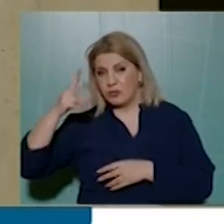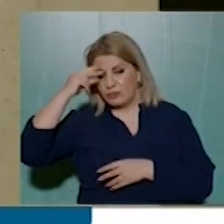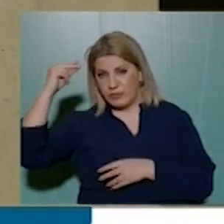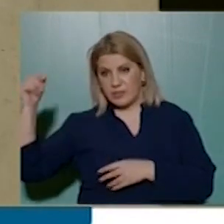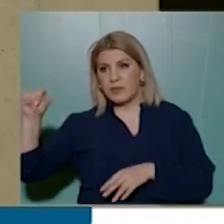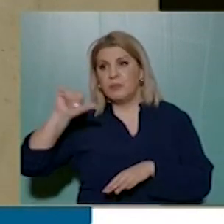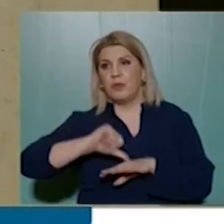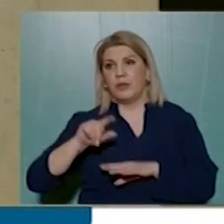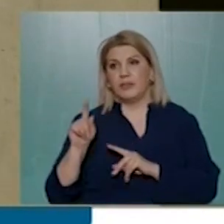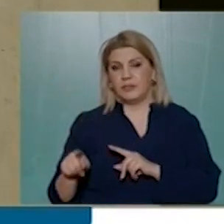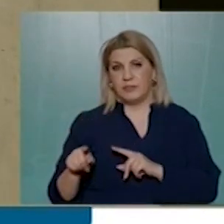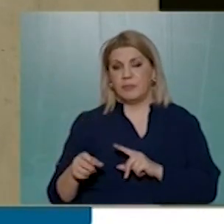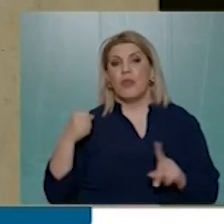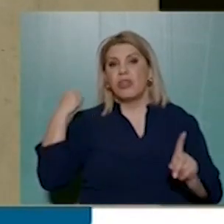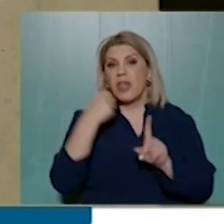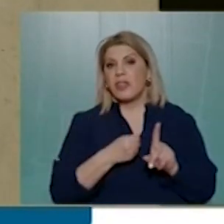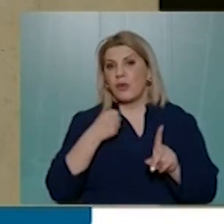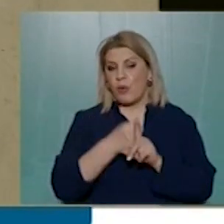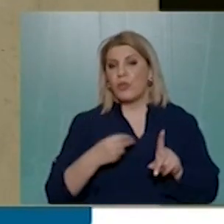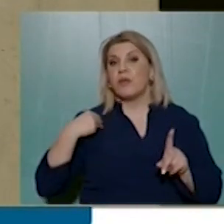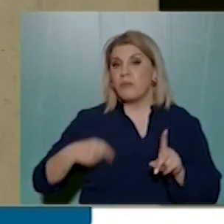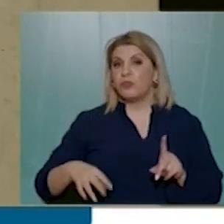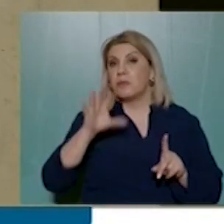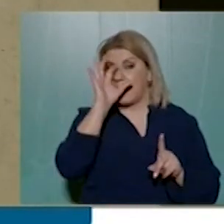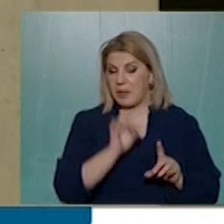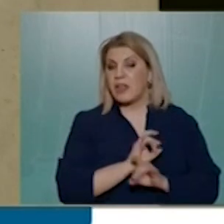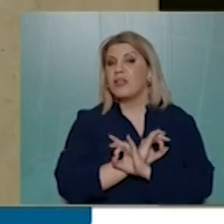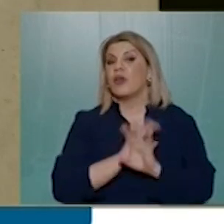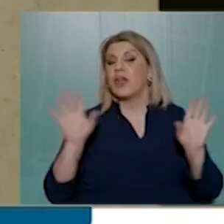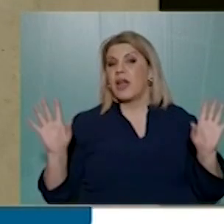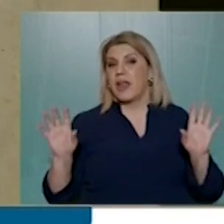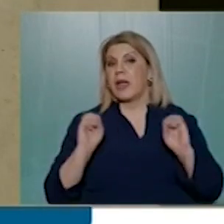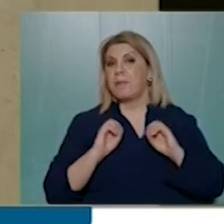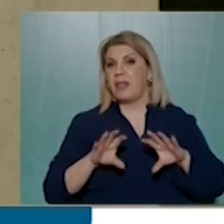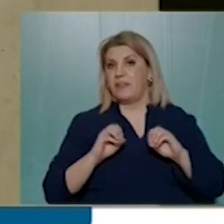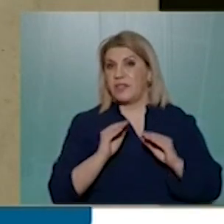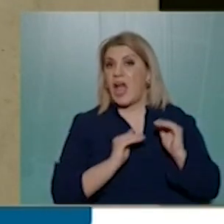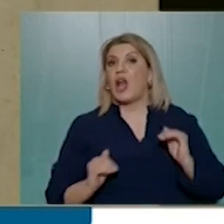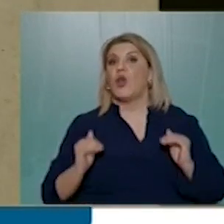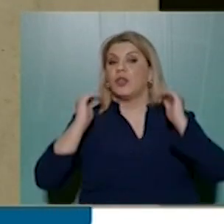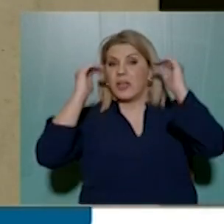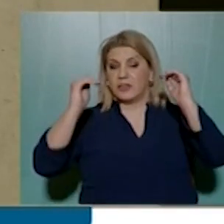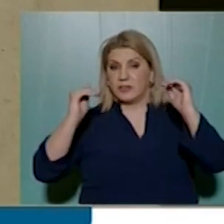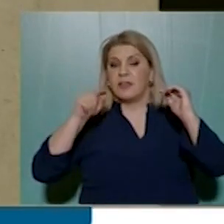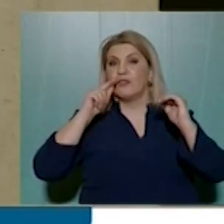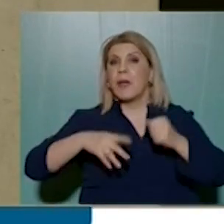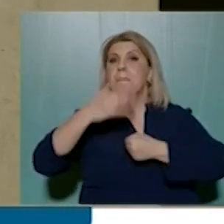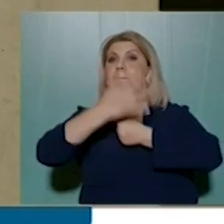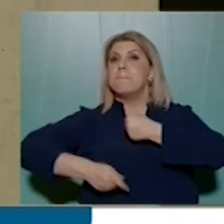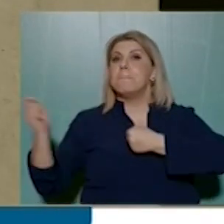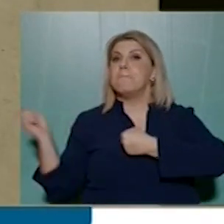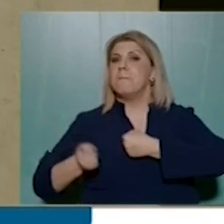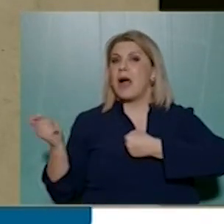πόλης μας που διεκδικούν δημόσια και πραγματικά δωρεάν ανώτατη εκπαίδευση γ αυτό και στέλνει τα ματ και